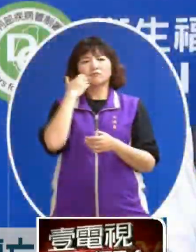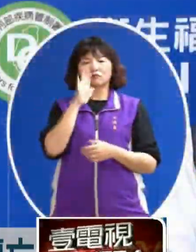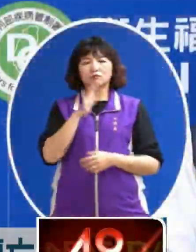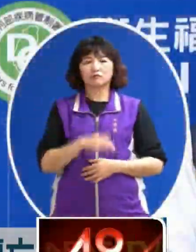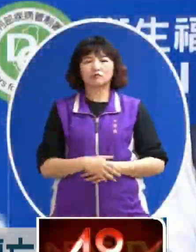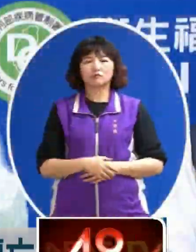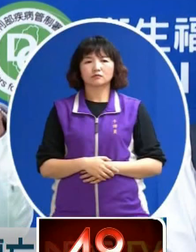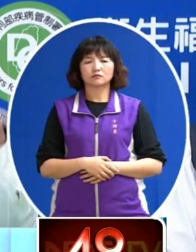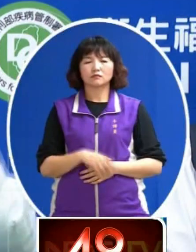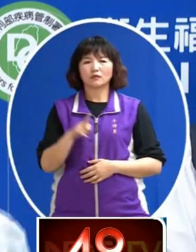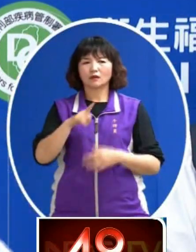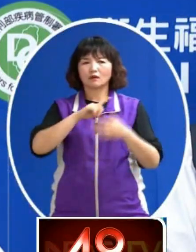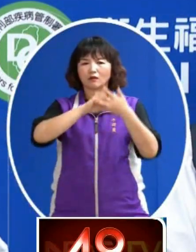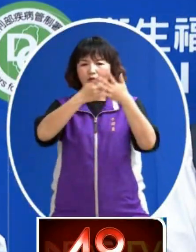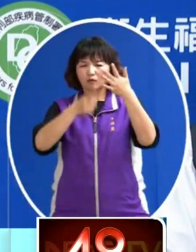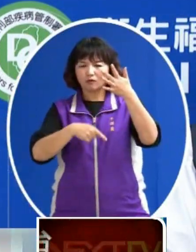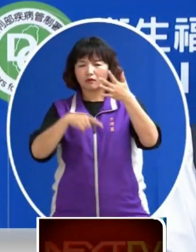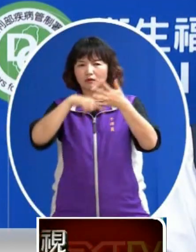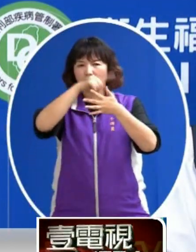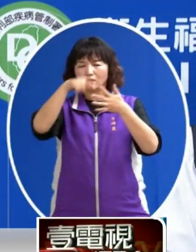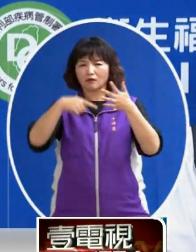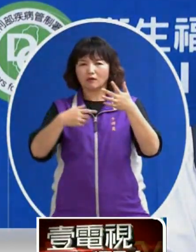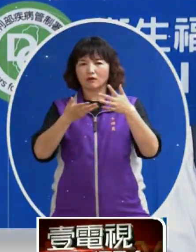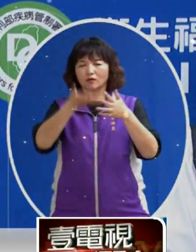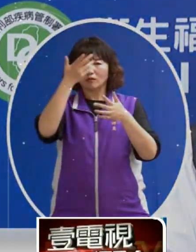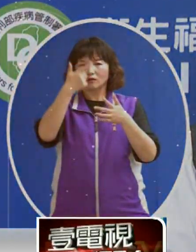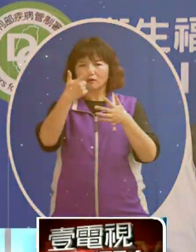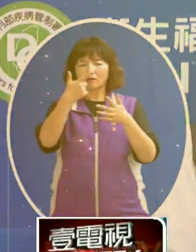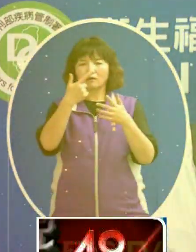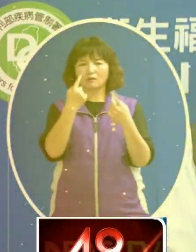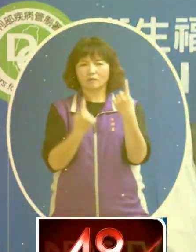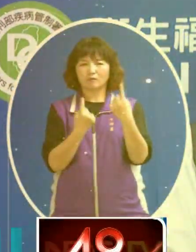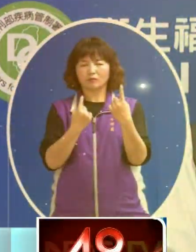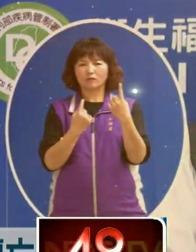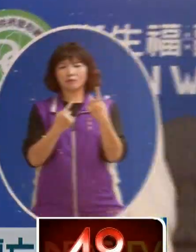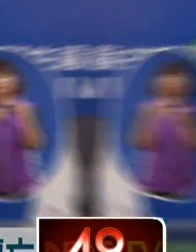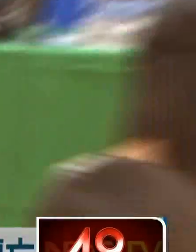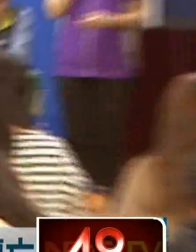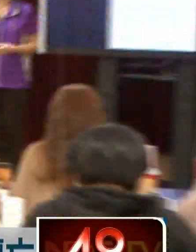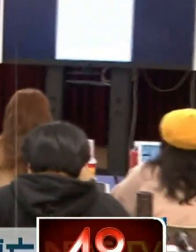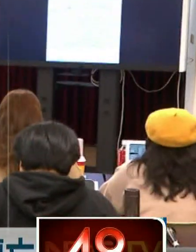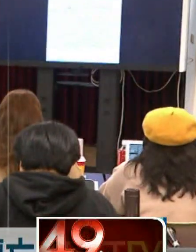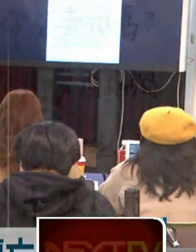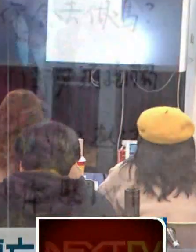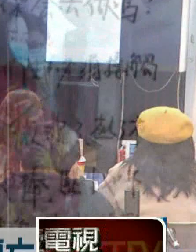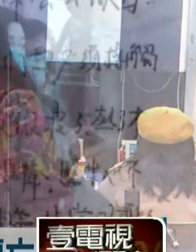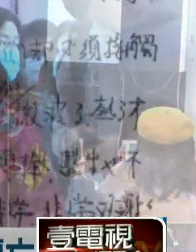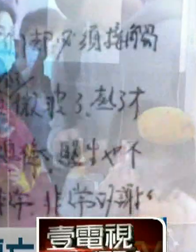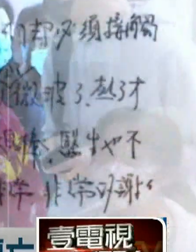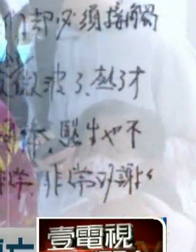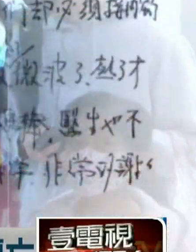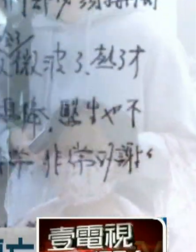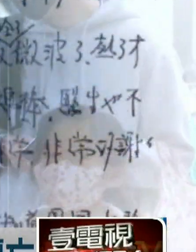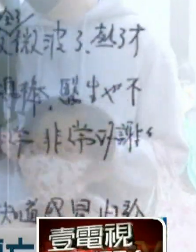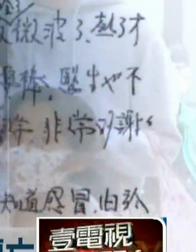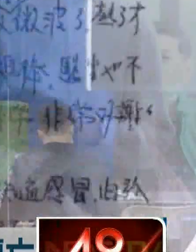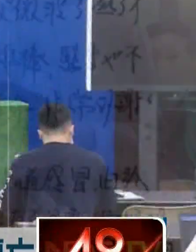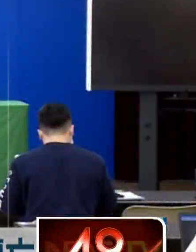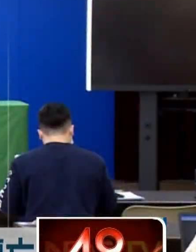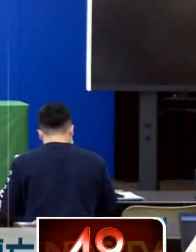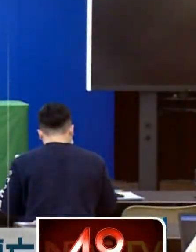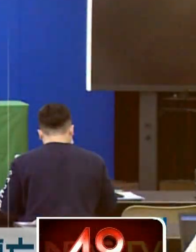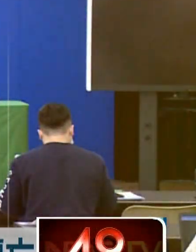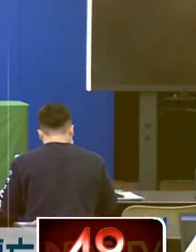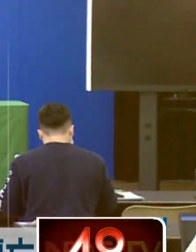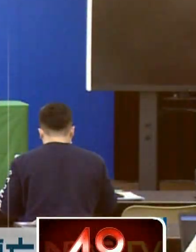们的敌人不是人，我们敌人是病毒。 面对疫情， 台湾人其实很幸福。 只